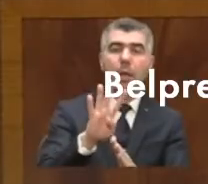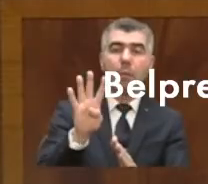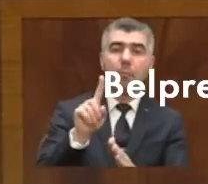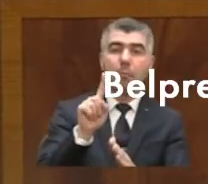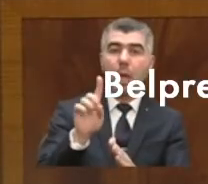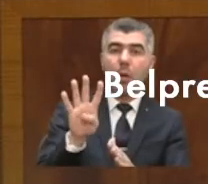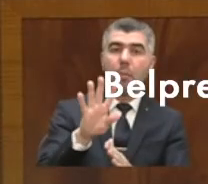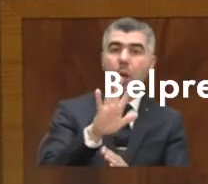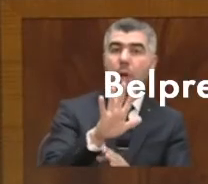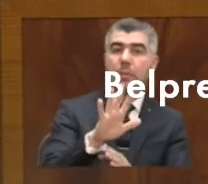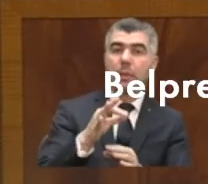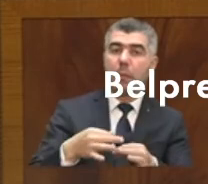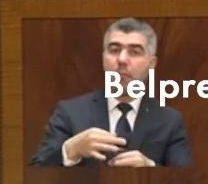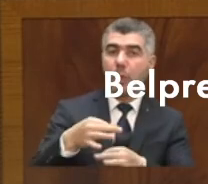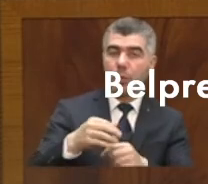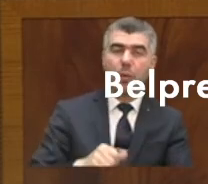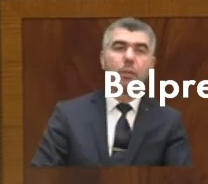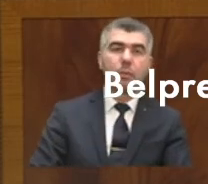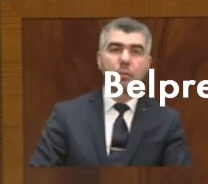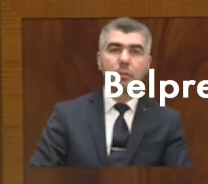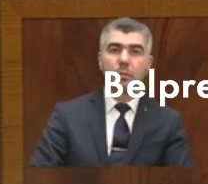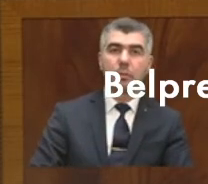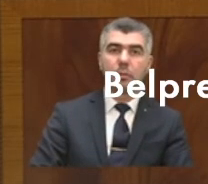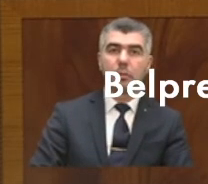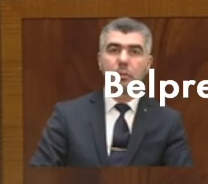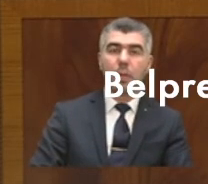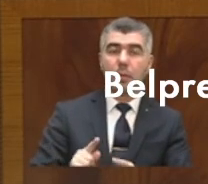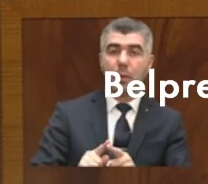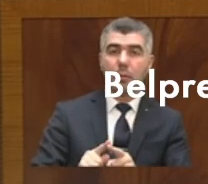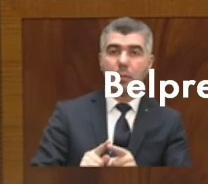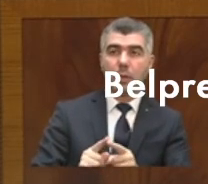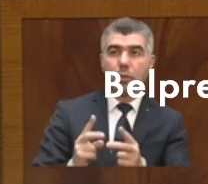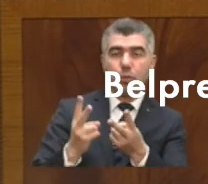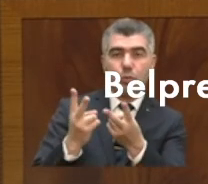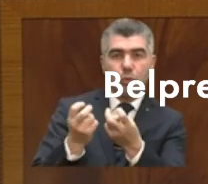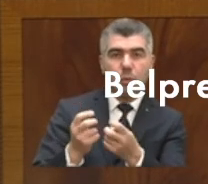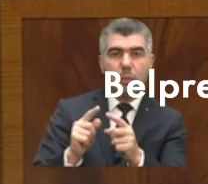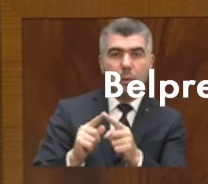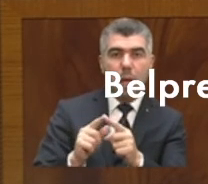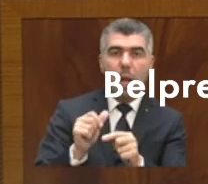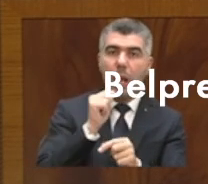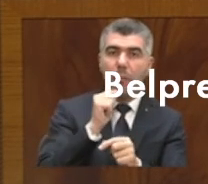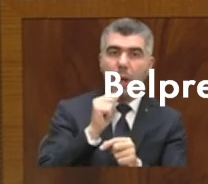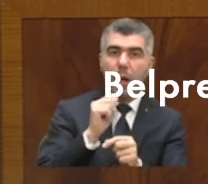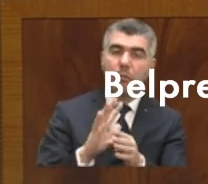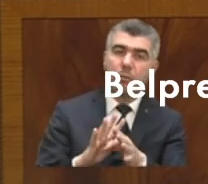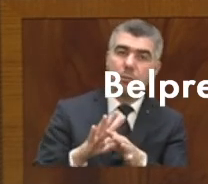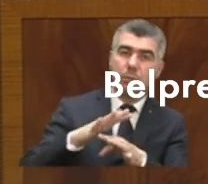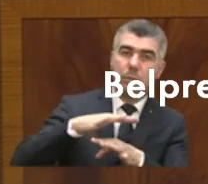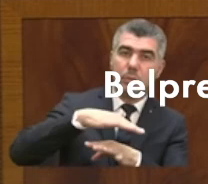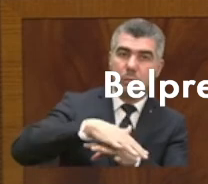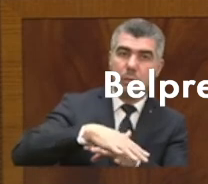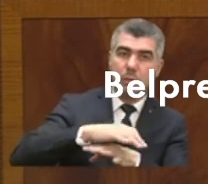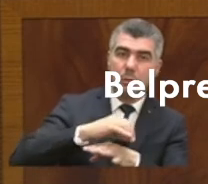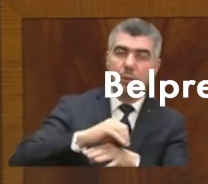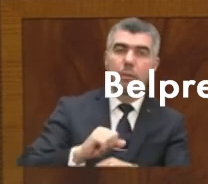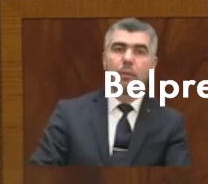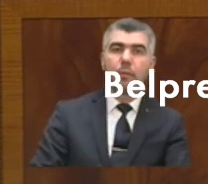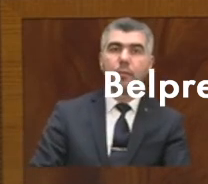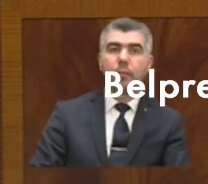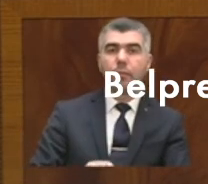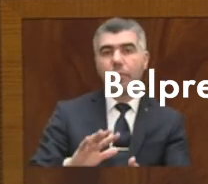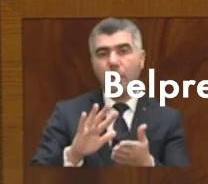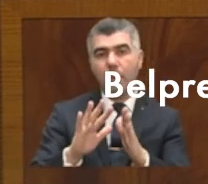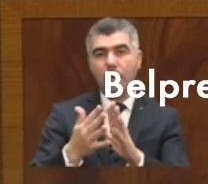154 مليمتر. هذا اللي جعل أنه الواردات المائية اللي دخلت هي